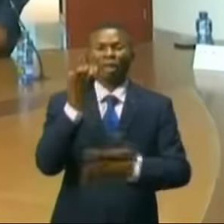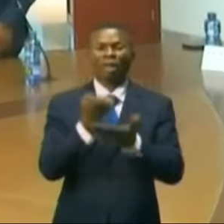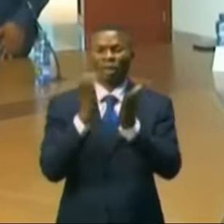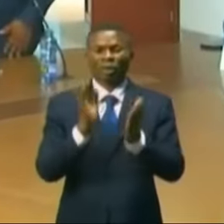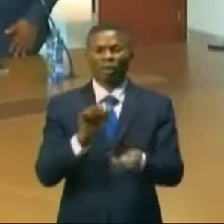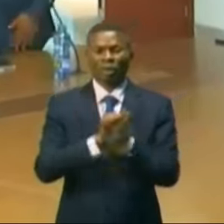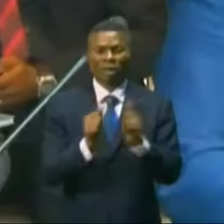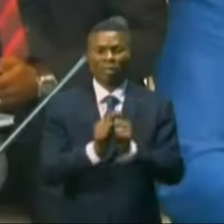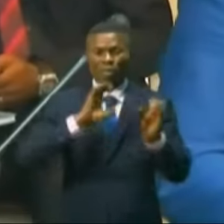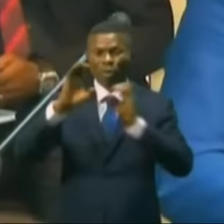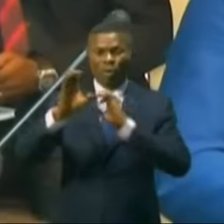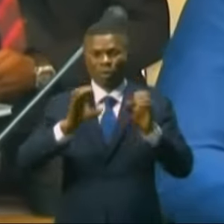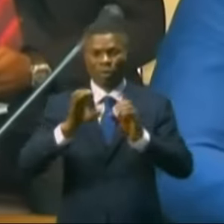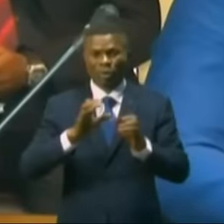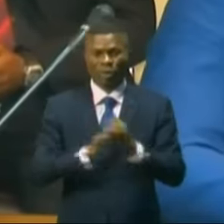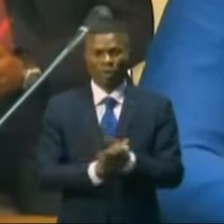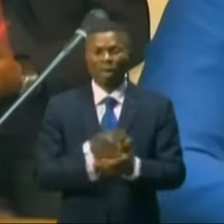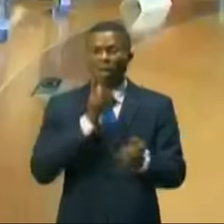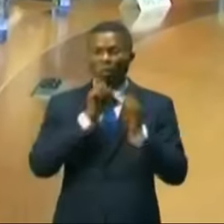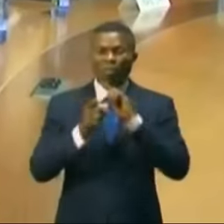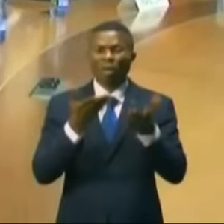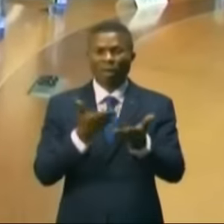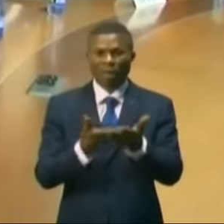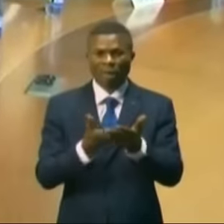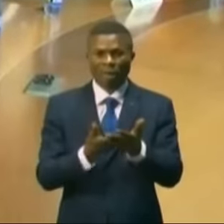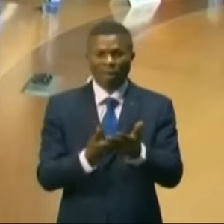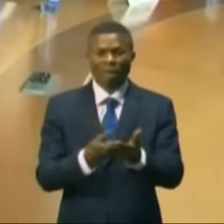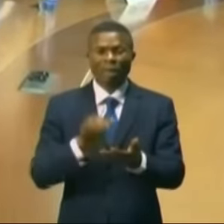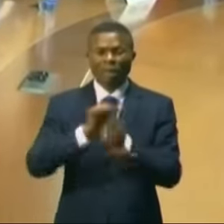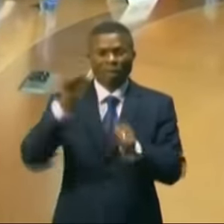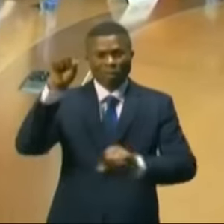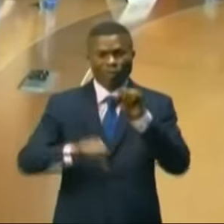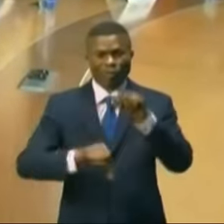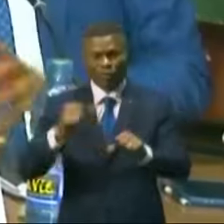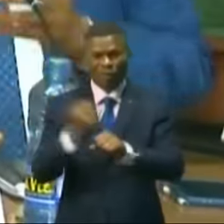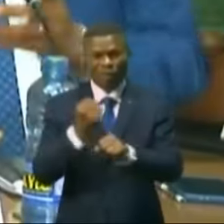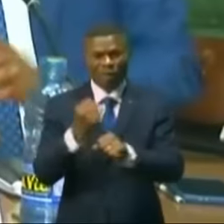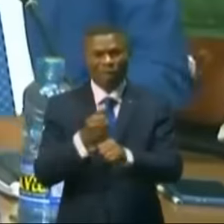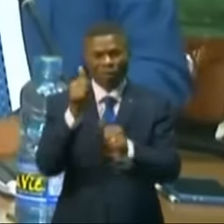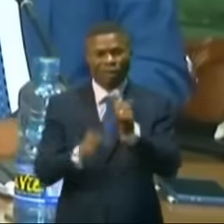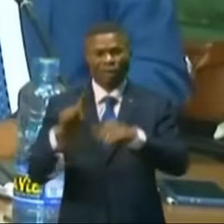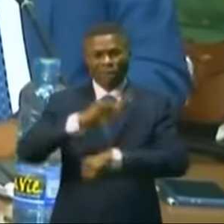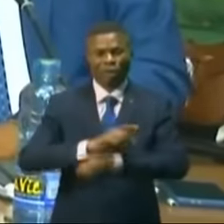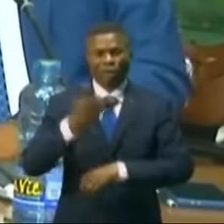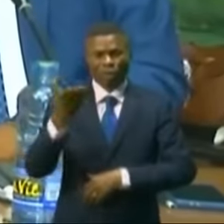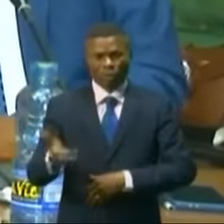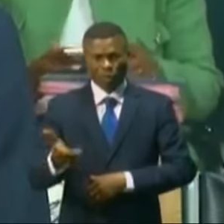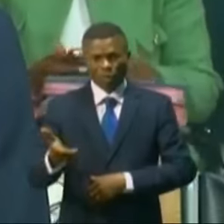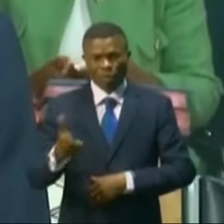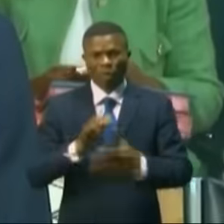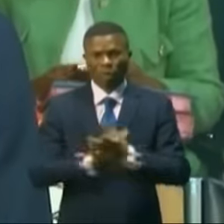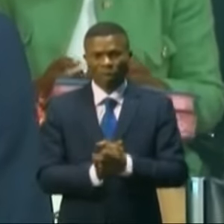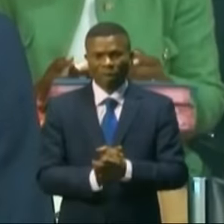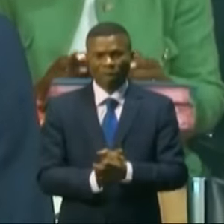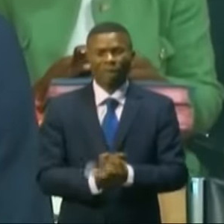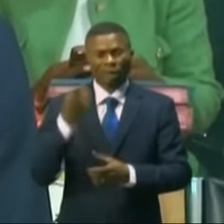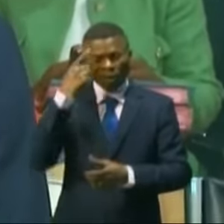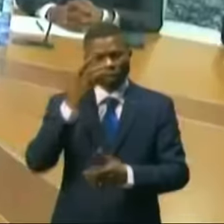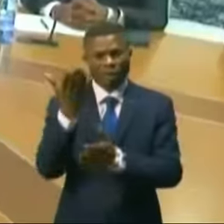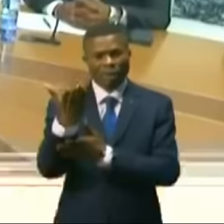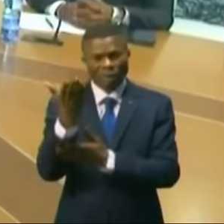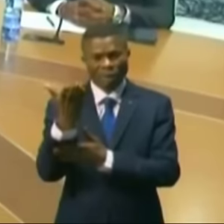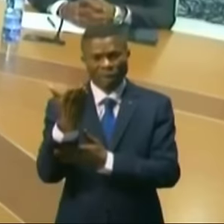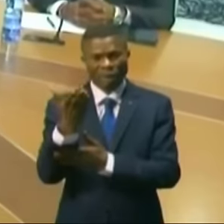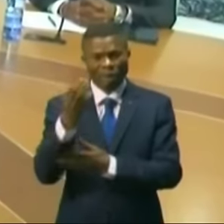des télécommunications sont confrontés sans cesse aux tracasseries dans l'exercice quotidien de leur métier. Ils ont présenté leurs revendications auprès